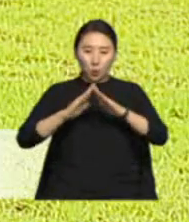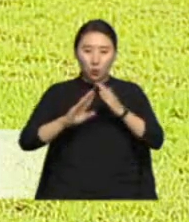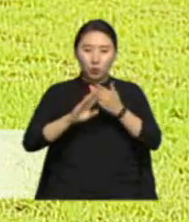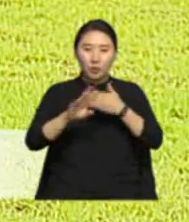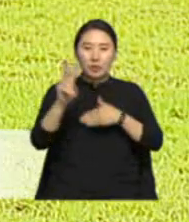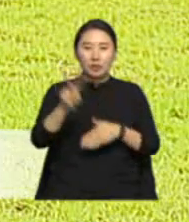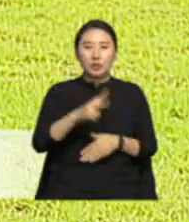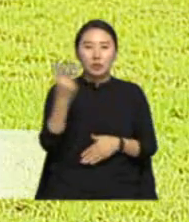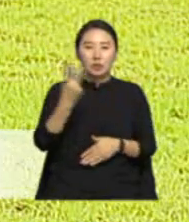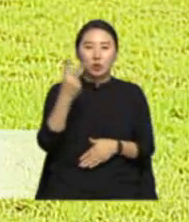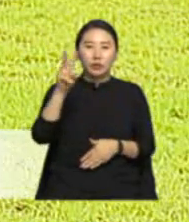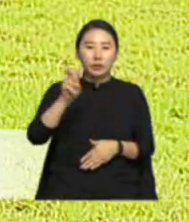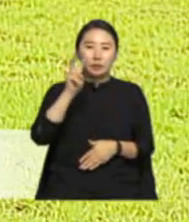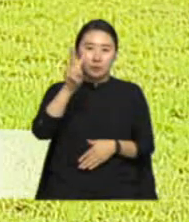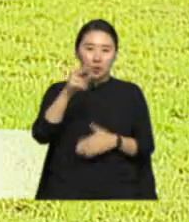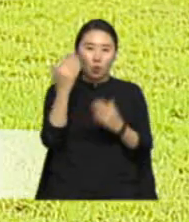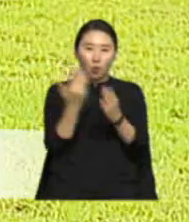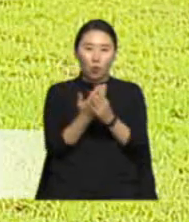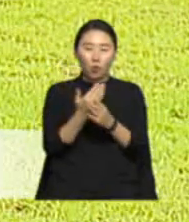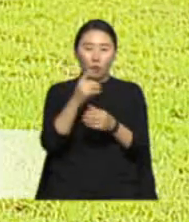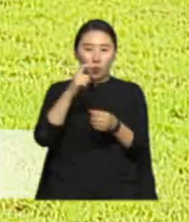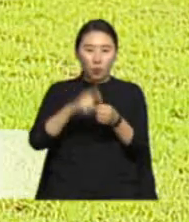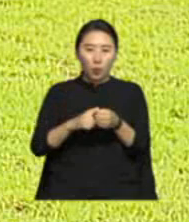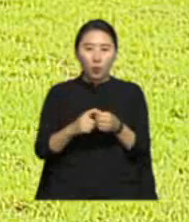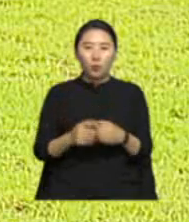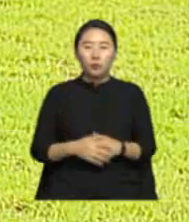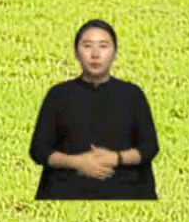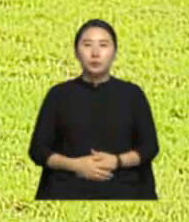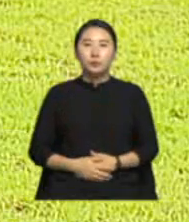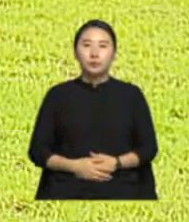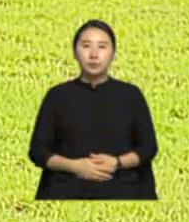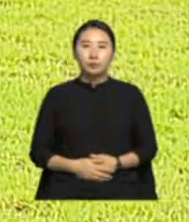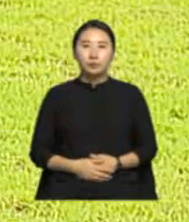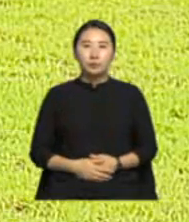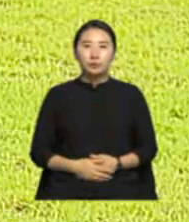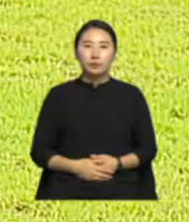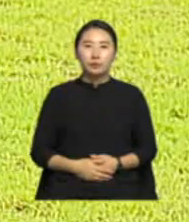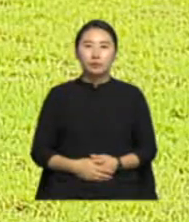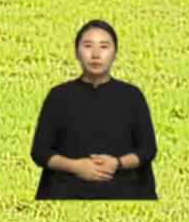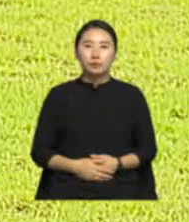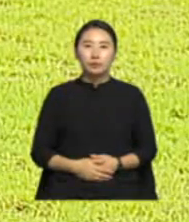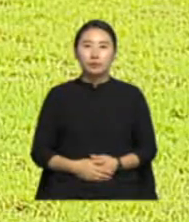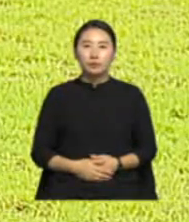2022 년 쯤 완공될 예정입니다 딜레이 브 솔 경기케이블 tv 천사입니다